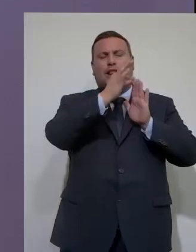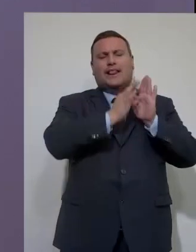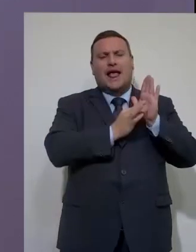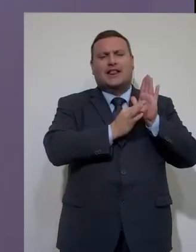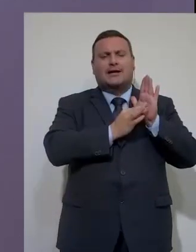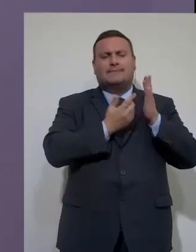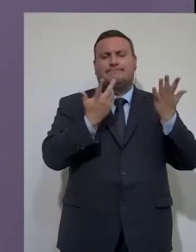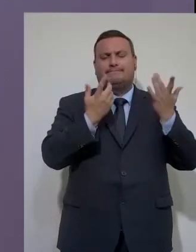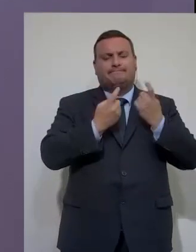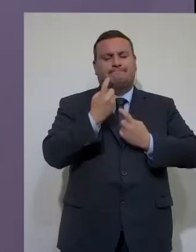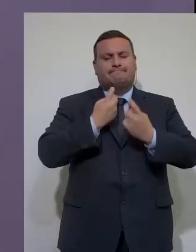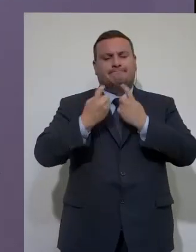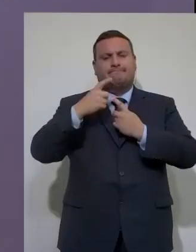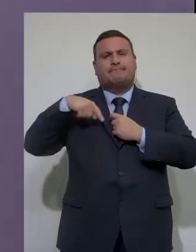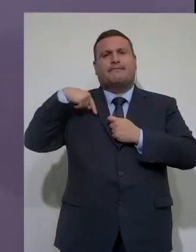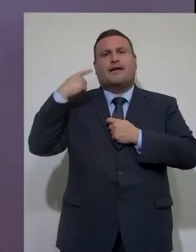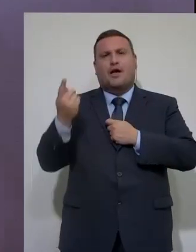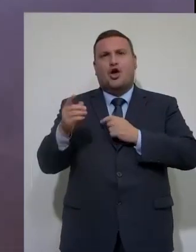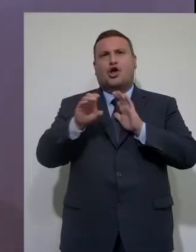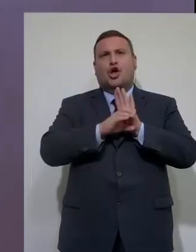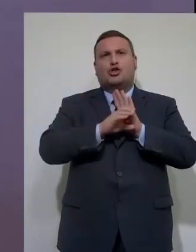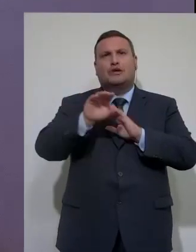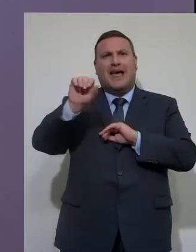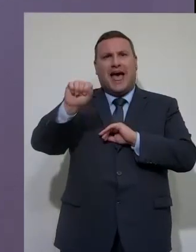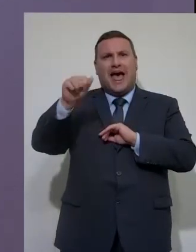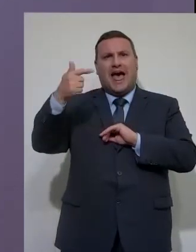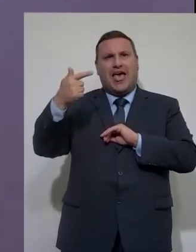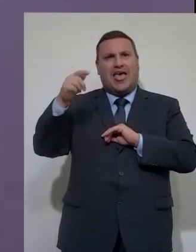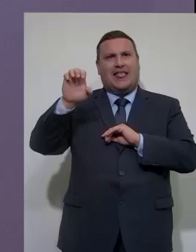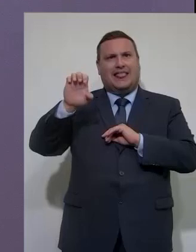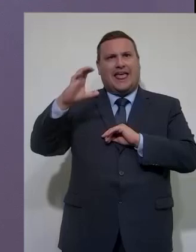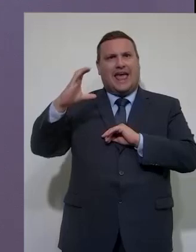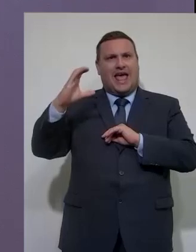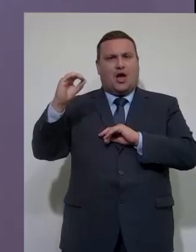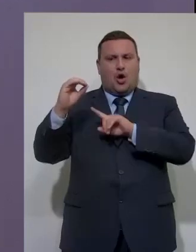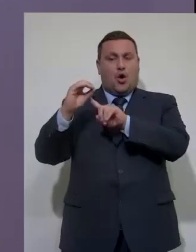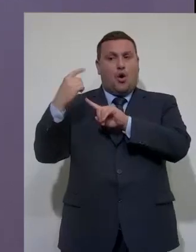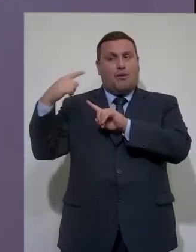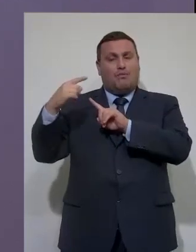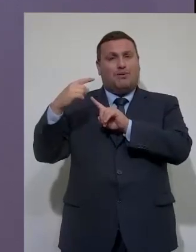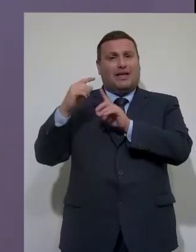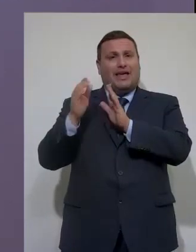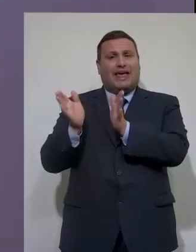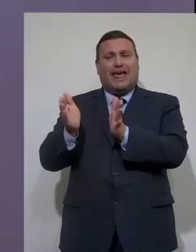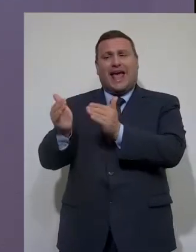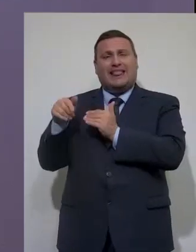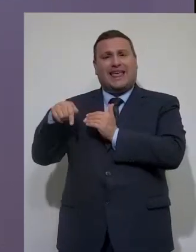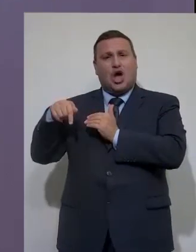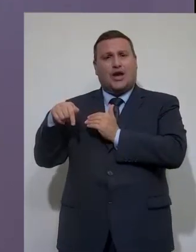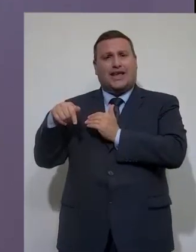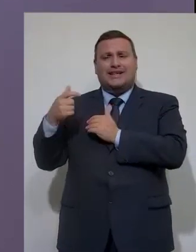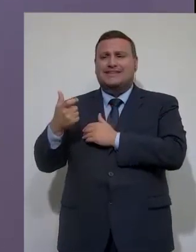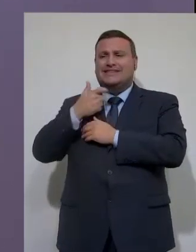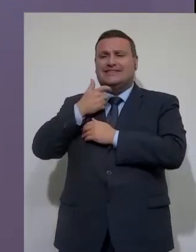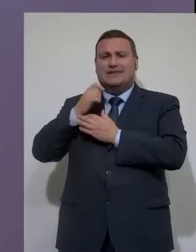che dipendono dai codici Ateco, e queste categorie impongono una certa visione dell'offerta italiana. Probabilmente